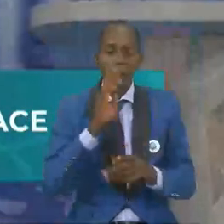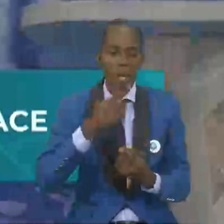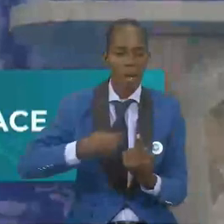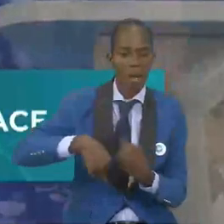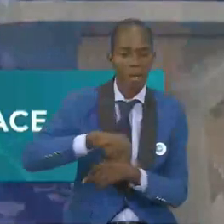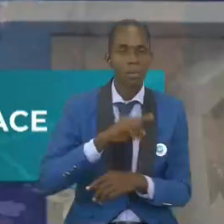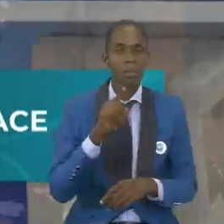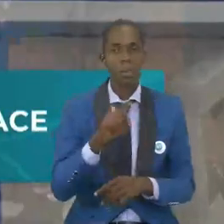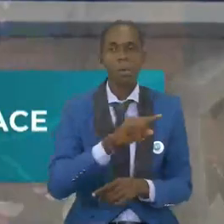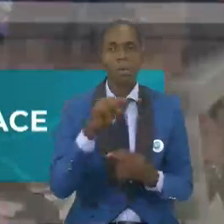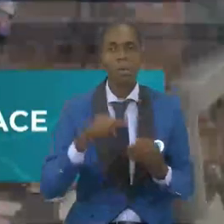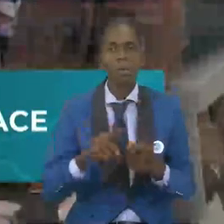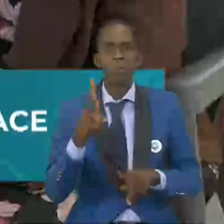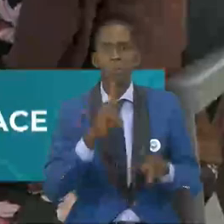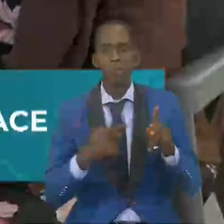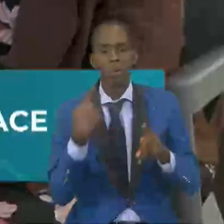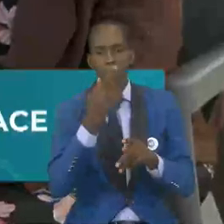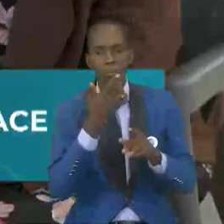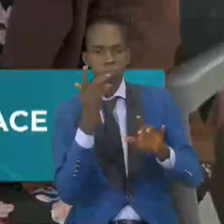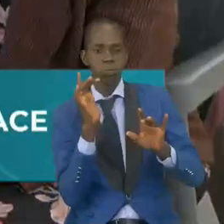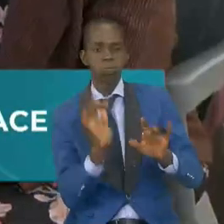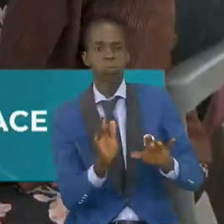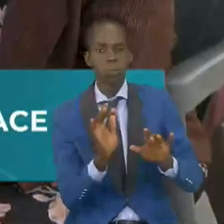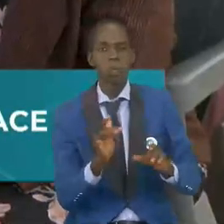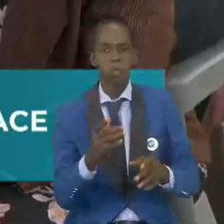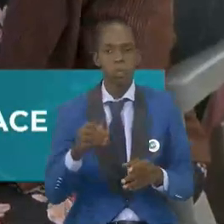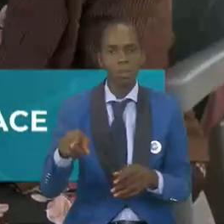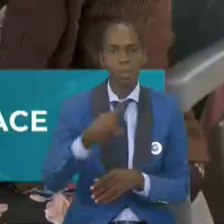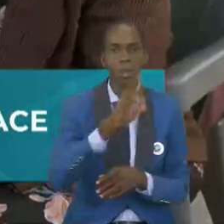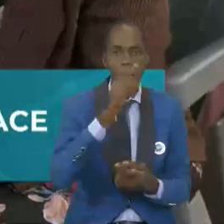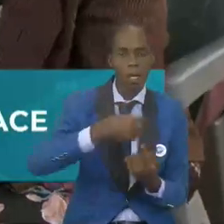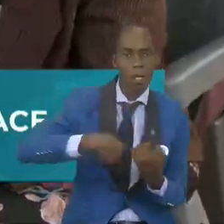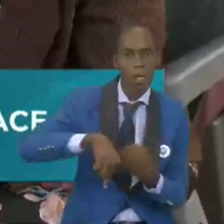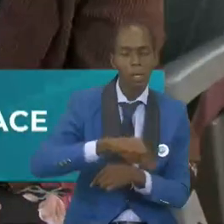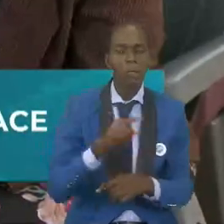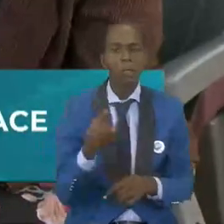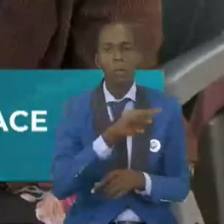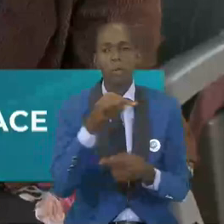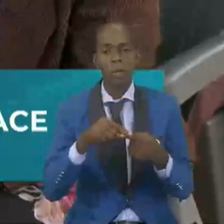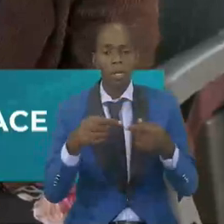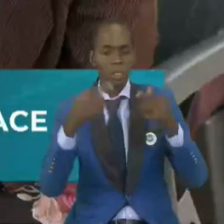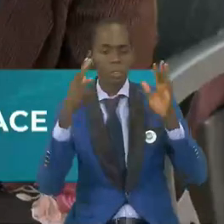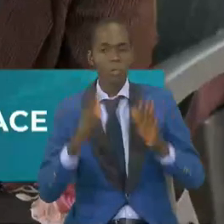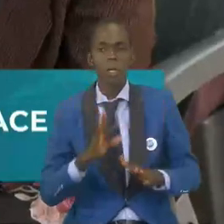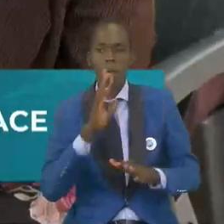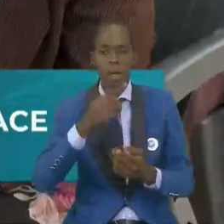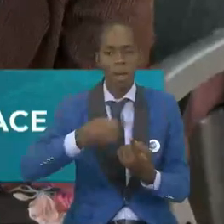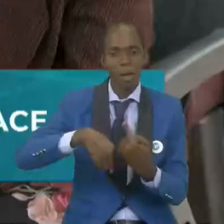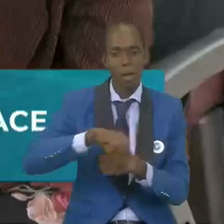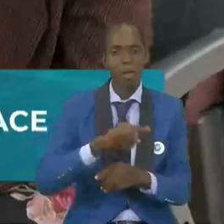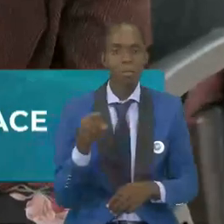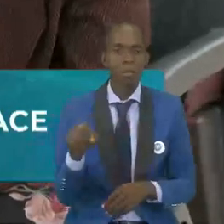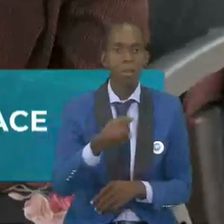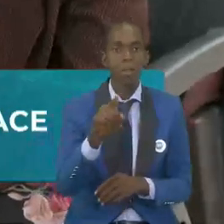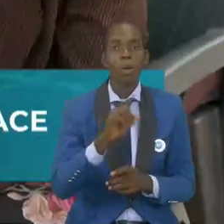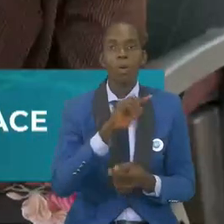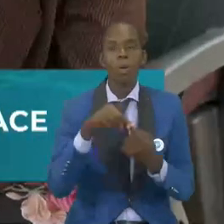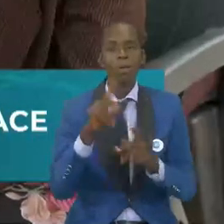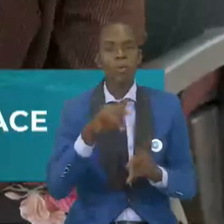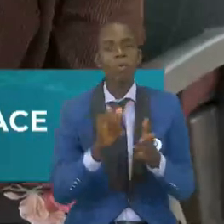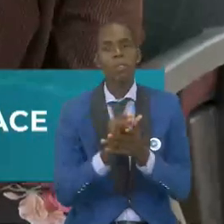autour, quand les gens qui les critiquent sont autour d'eux, quand les critiques circulent autour d'eux, quand les opposants